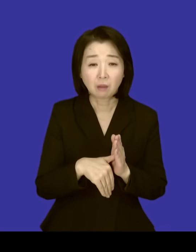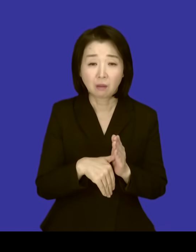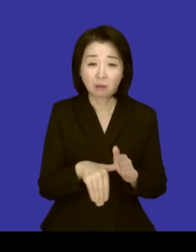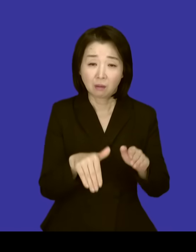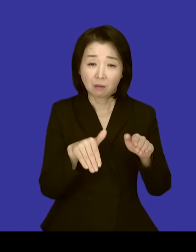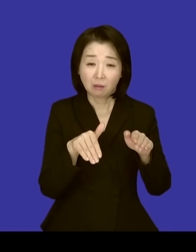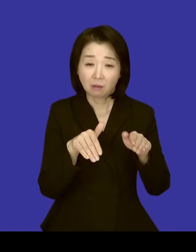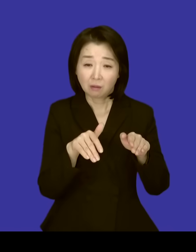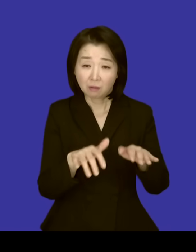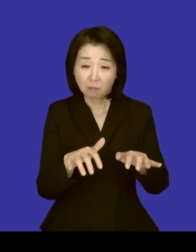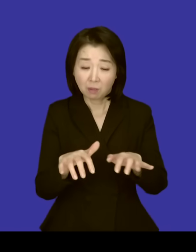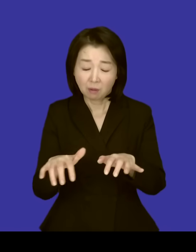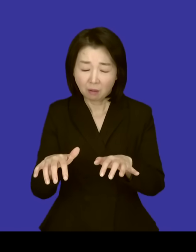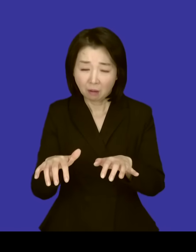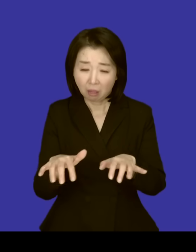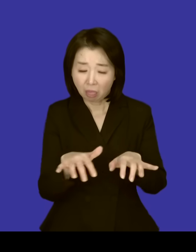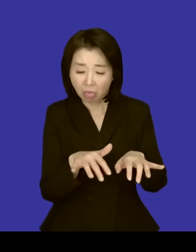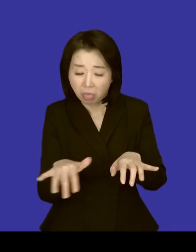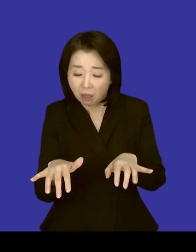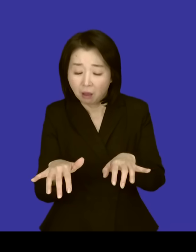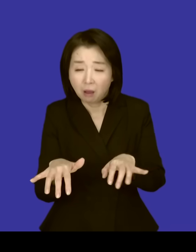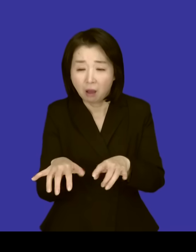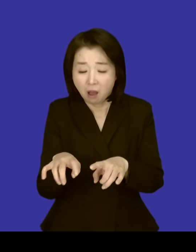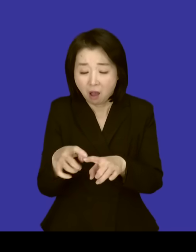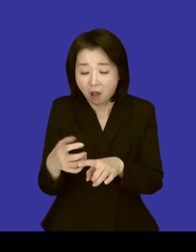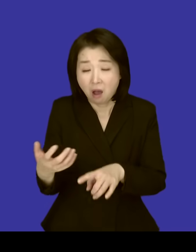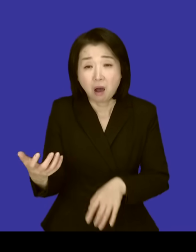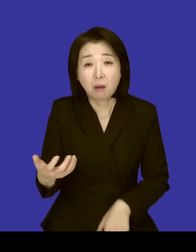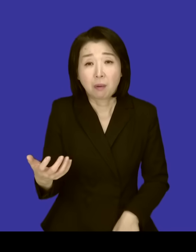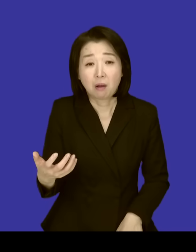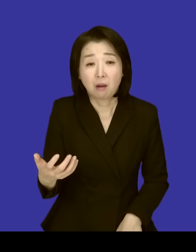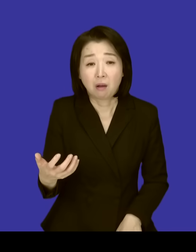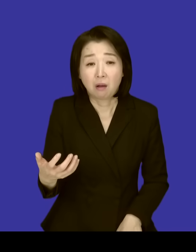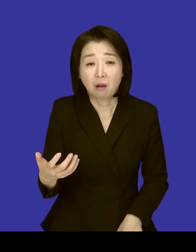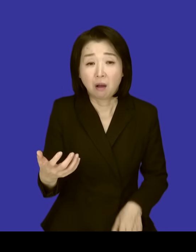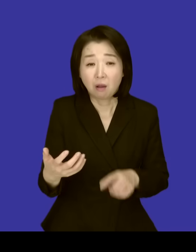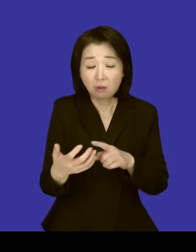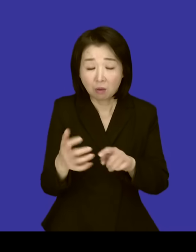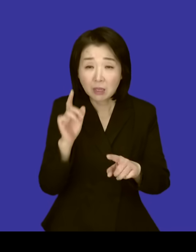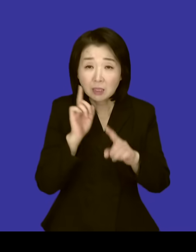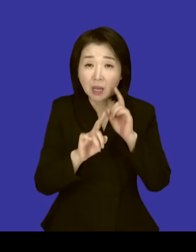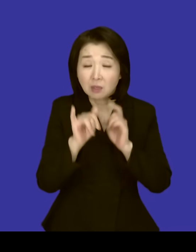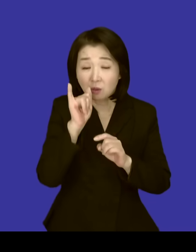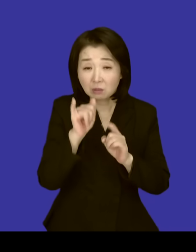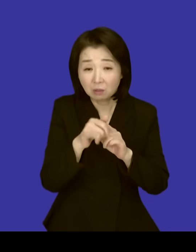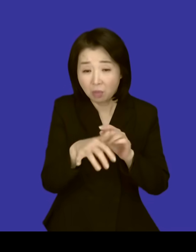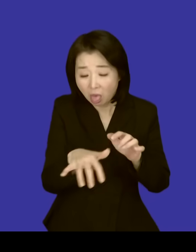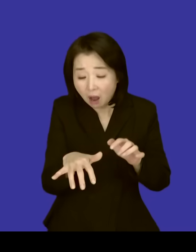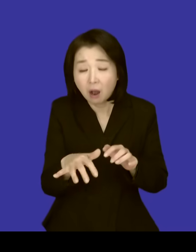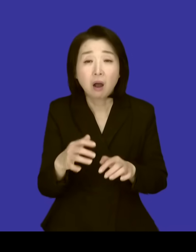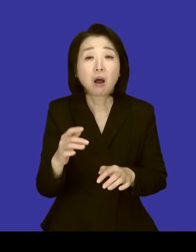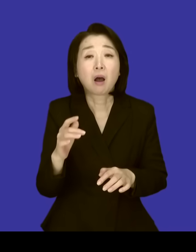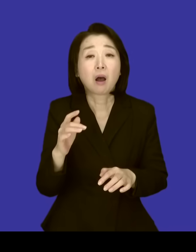딱 스쳤는데 너무 아픈 거예요. 그래서 손에 스쳤는데? 네, 여기 상처가 있거든요. 이제